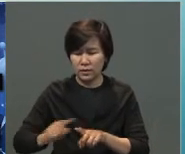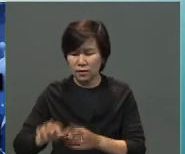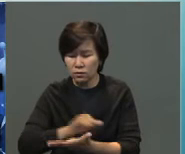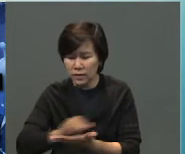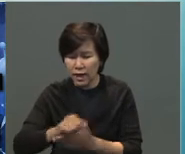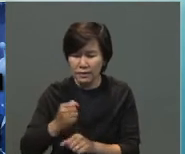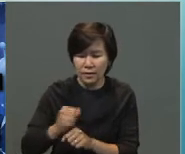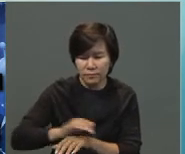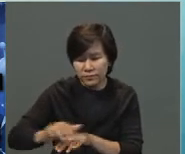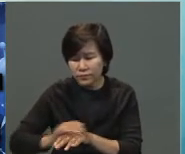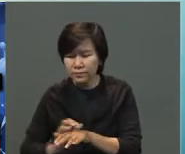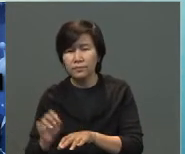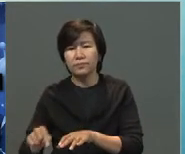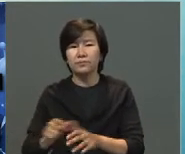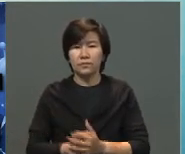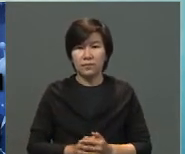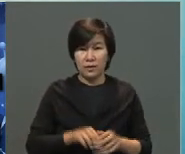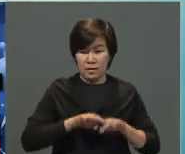ชั่วโมงซึ่งนี้ถูกอนุญาตมาก่อนแล้วก็ให้เขาทำได้กับอันนี้ไม่มีปัญหาซึ่งอันนี้ทางกระทรวงวัฒนธรรมกับทางสาธารณสุขต้องเป็นคนออกคู่มือเจนปฏิบัติและก็ประเมินความพร้อมด้วยกันนะครับมาดูครับว่าเขามีมาตรการควบคุมหลังอะไรบ้างนะครับต้องใส่หน้ากากค่าหน้ากากอนามัยตลอดเวลาจุดบริการล้างมือให้เพียงพอทำความสะอาดห้องสุขาผิวสัมผัสบ่อยๆนะครับจำกัดจำนวนผู้ใช้บริการเยอะนะเธอมากกว่า5